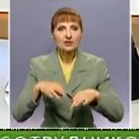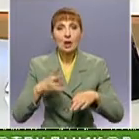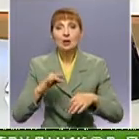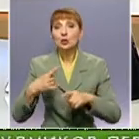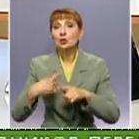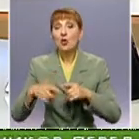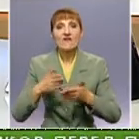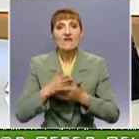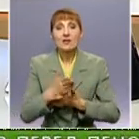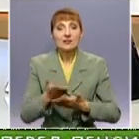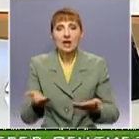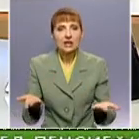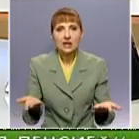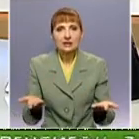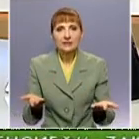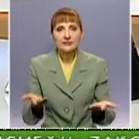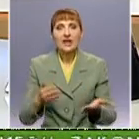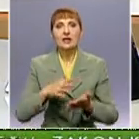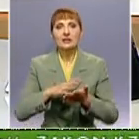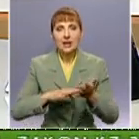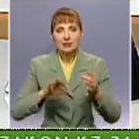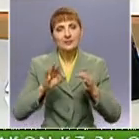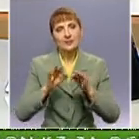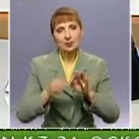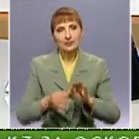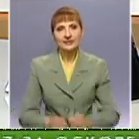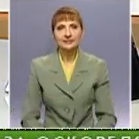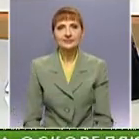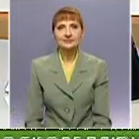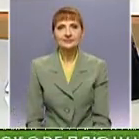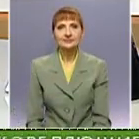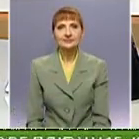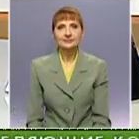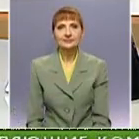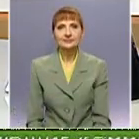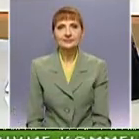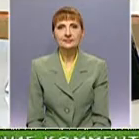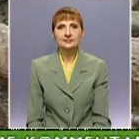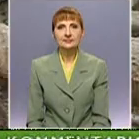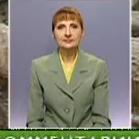но другого выхода просто нет. Тахмина Малдыбекова расскажет все подробно.